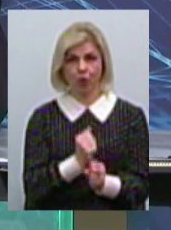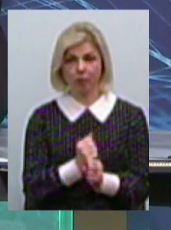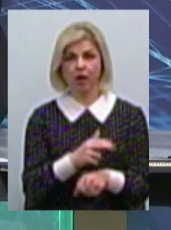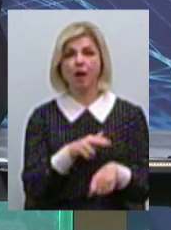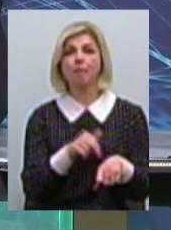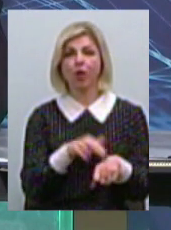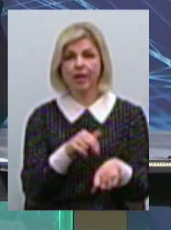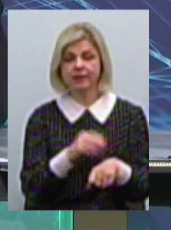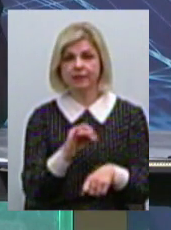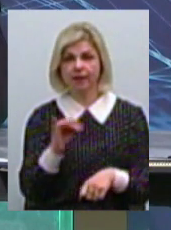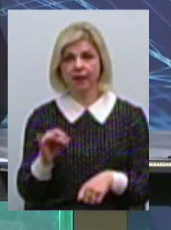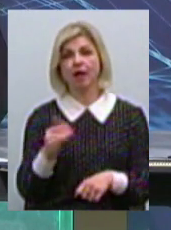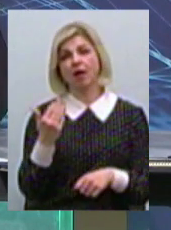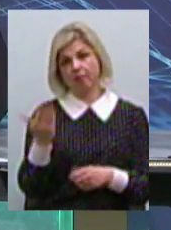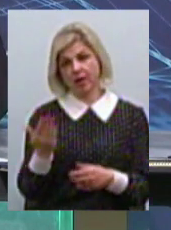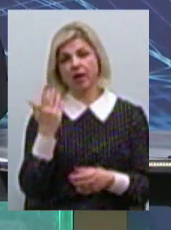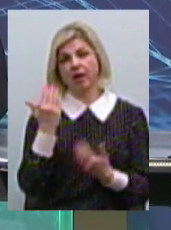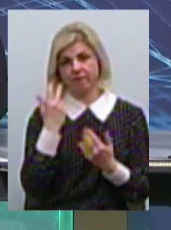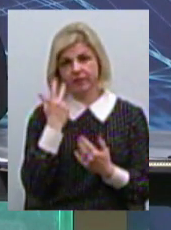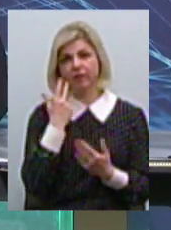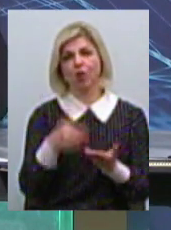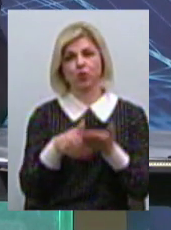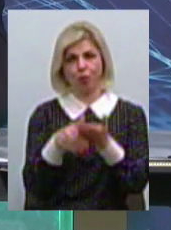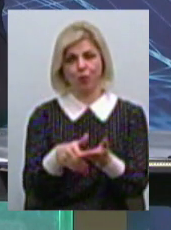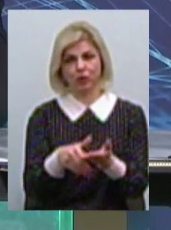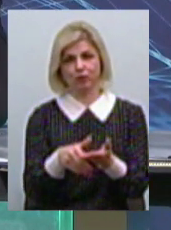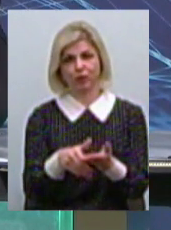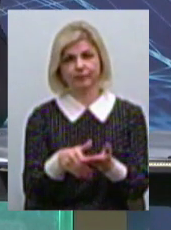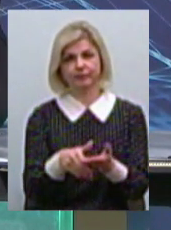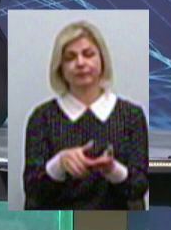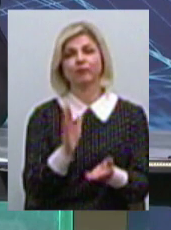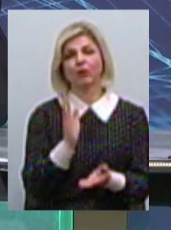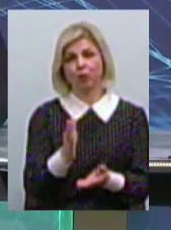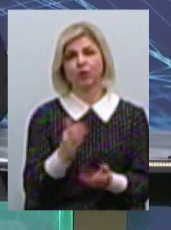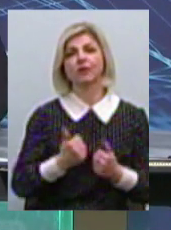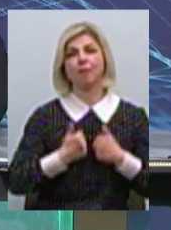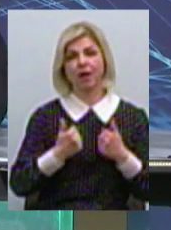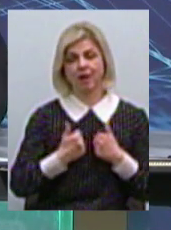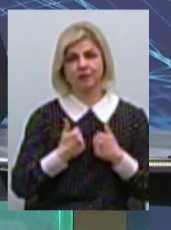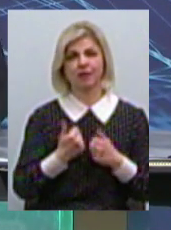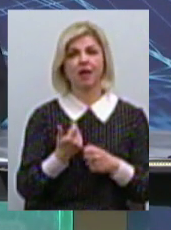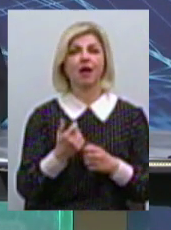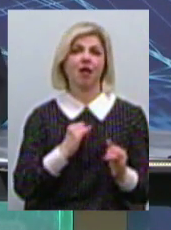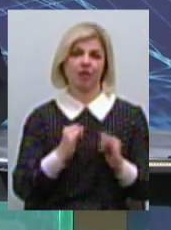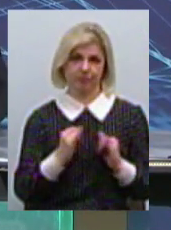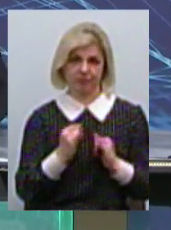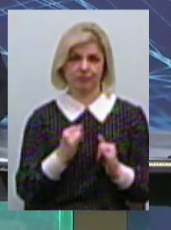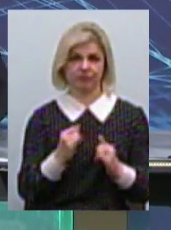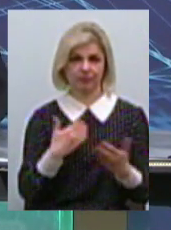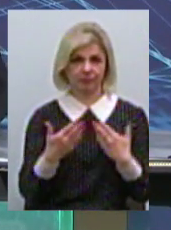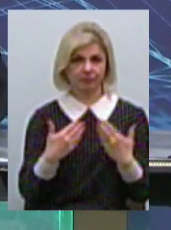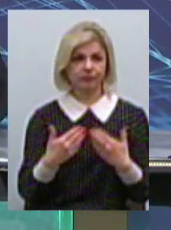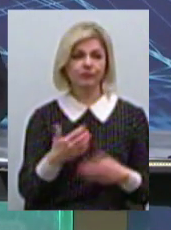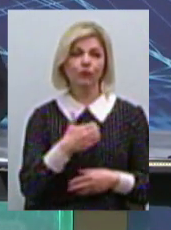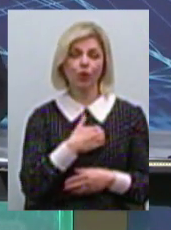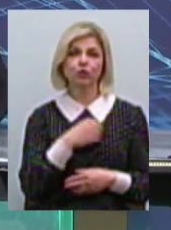патрульній поліції, ми його завжди допоможемо і будемо намагатися більш лояльно. Хотів